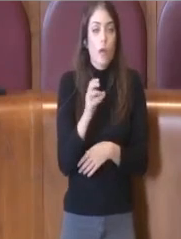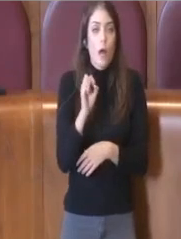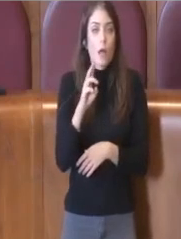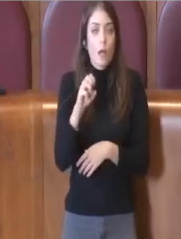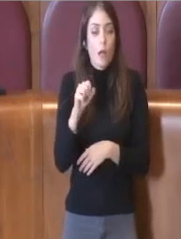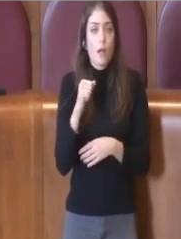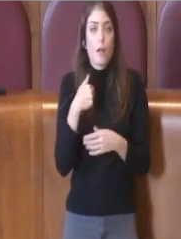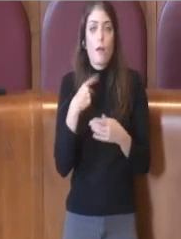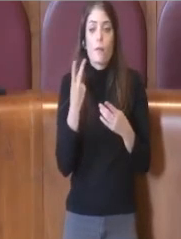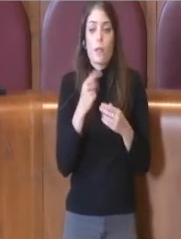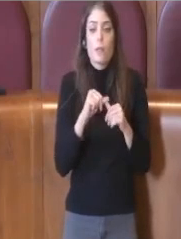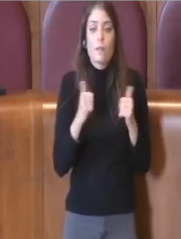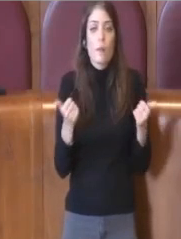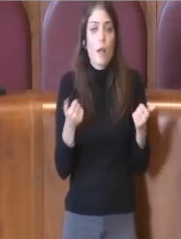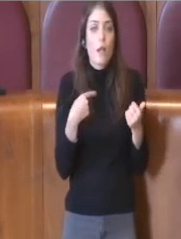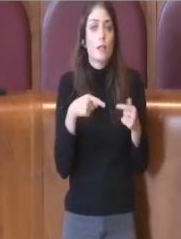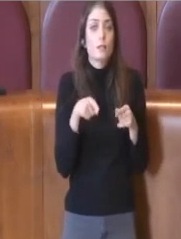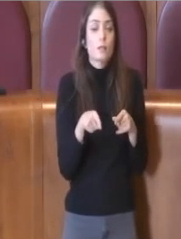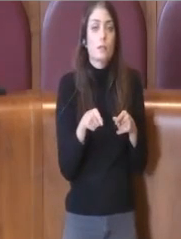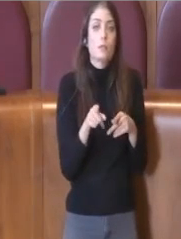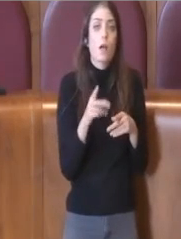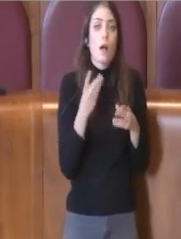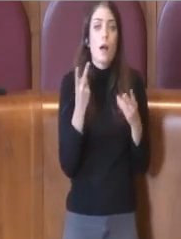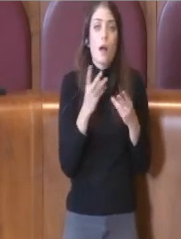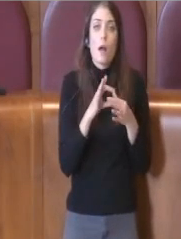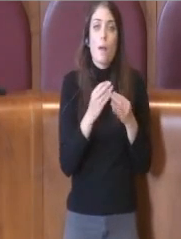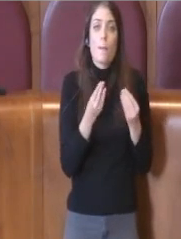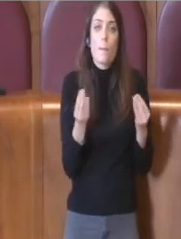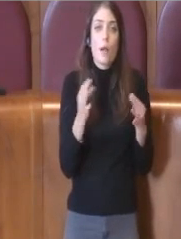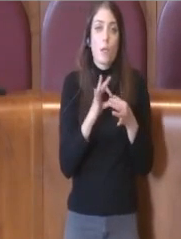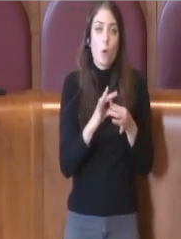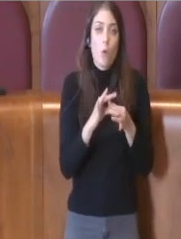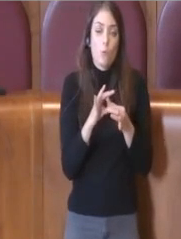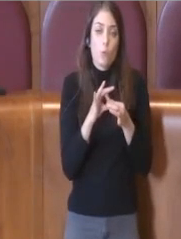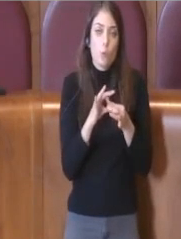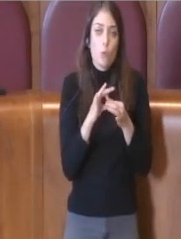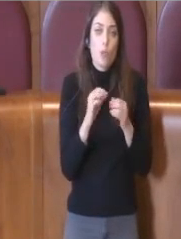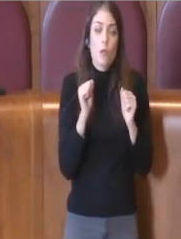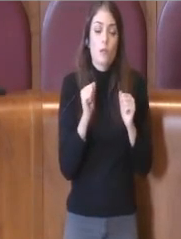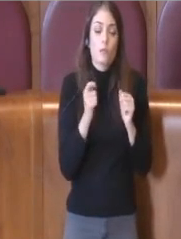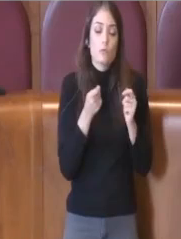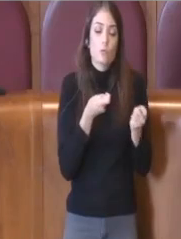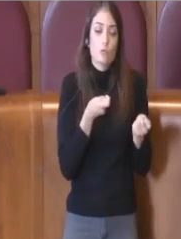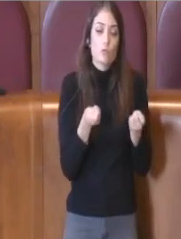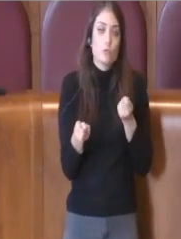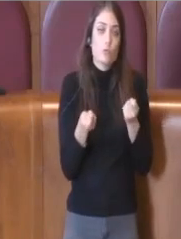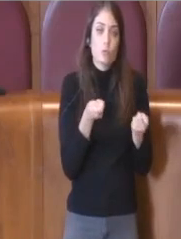la differenza sta nel fatto che questi beni comuni sono gestite